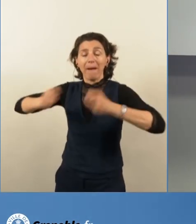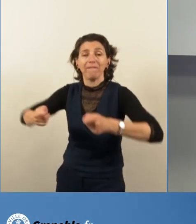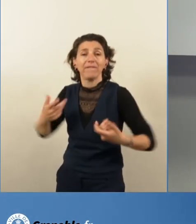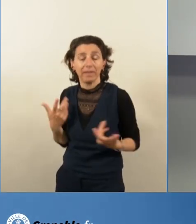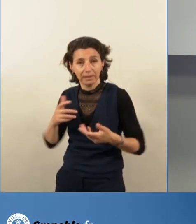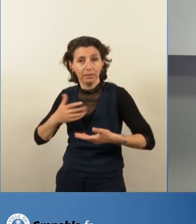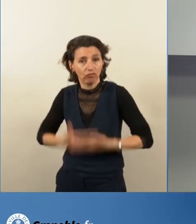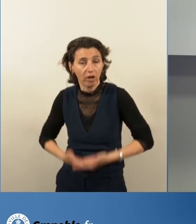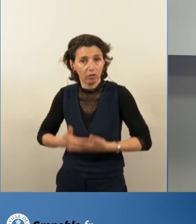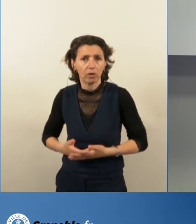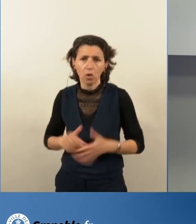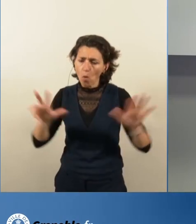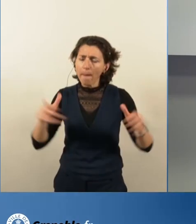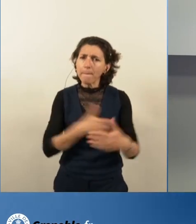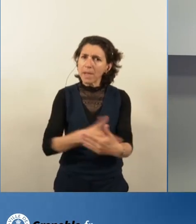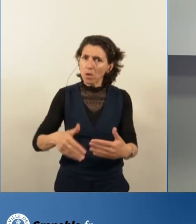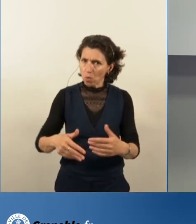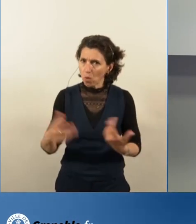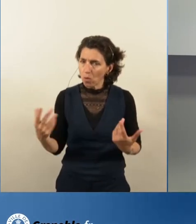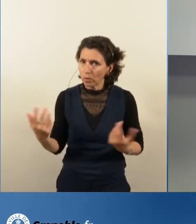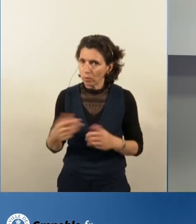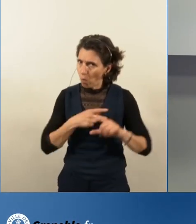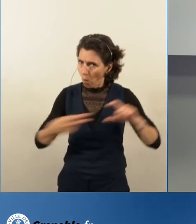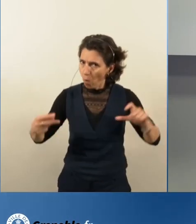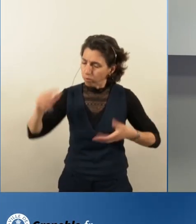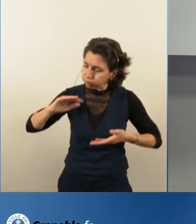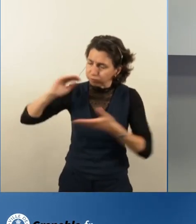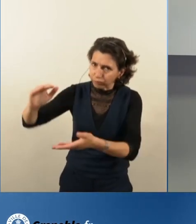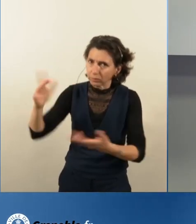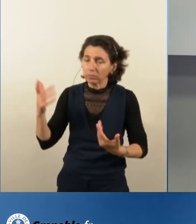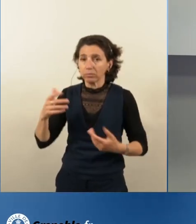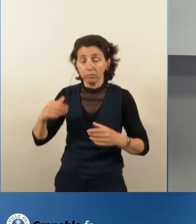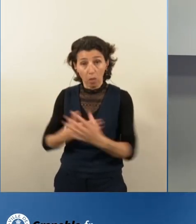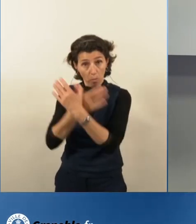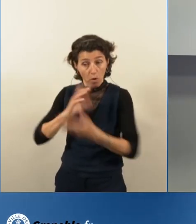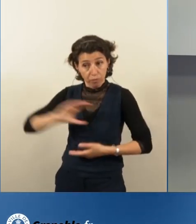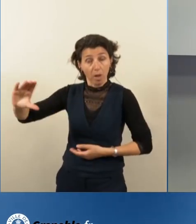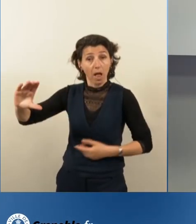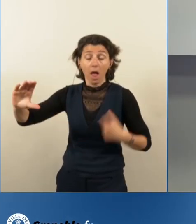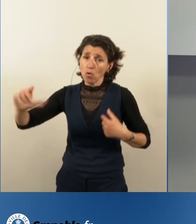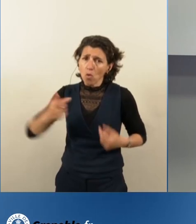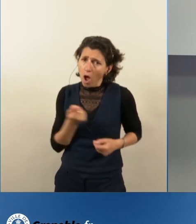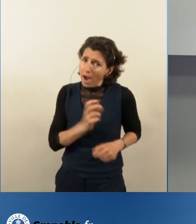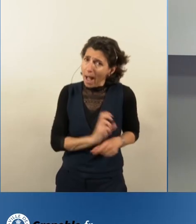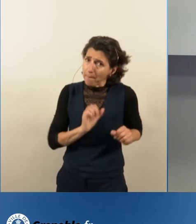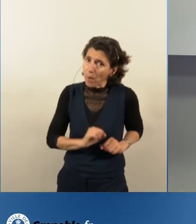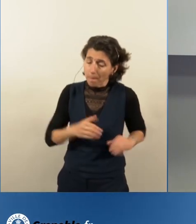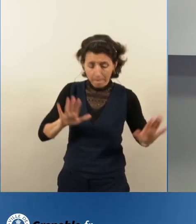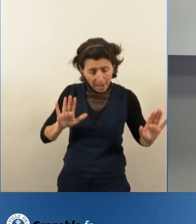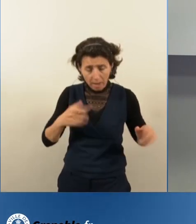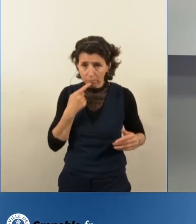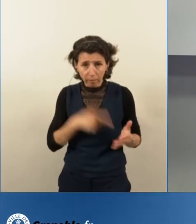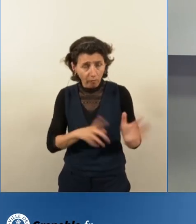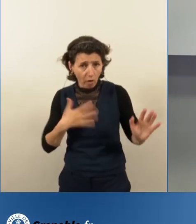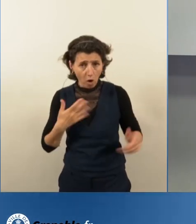des comptes de lots qui ont été transférées à la métropole nous avions des possibilités pour conserver ses sous mais nous avons choisi de jouer pleinement